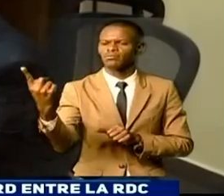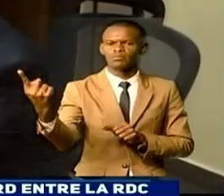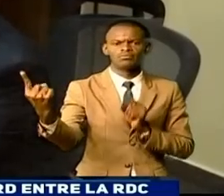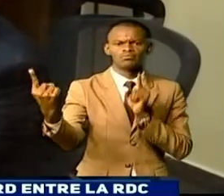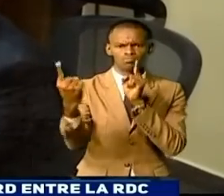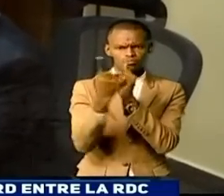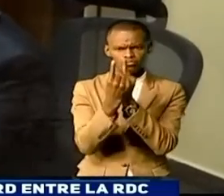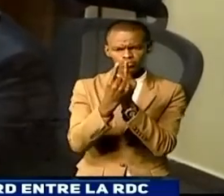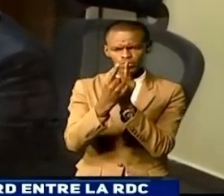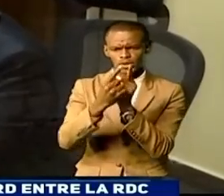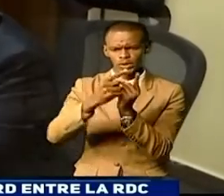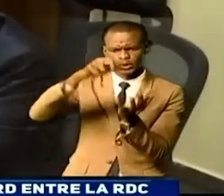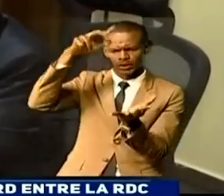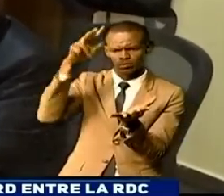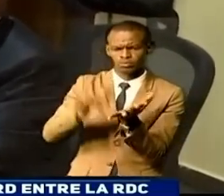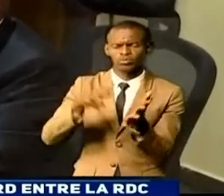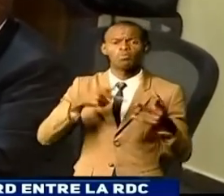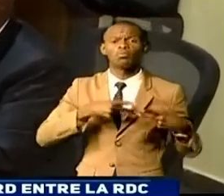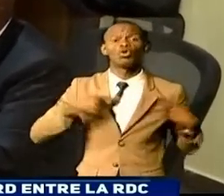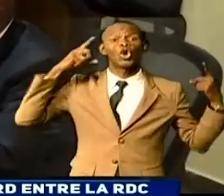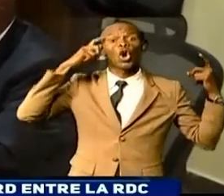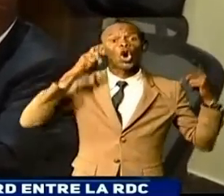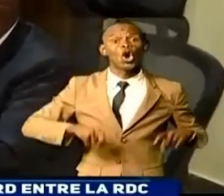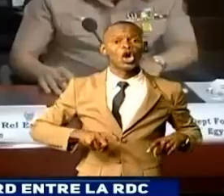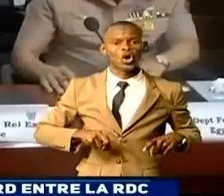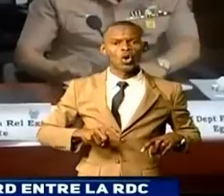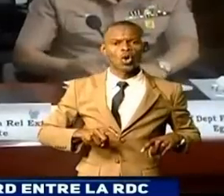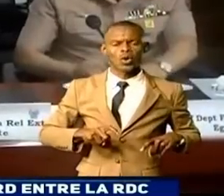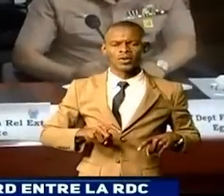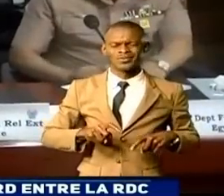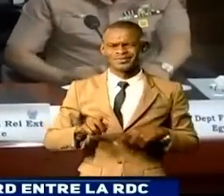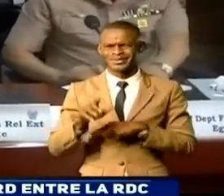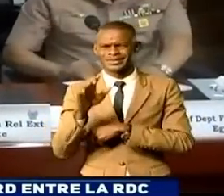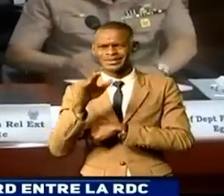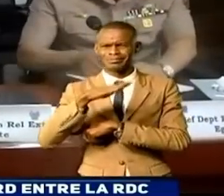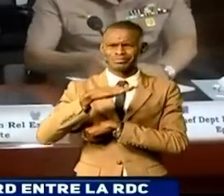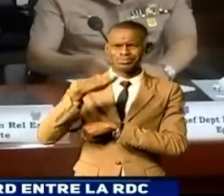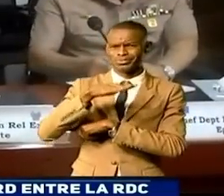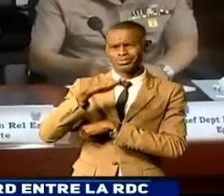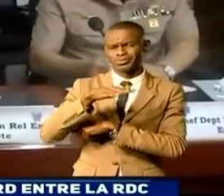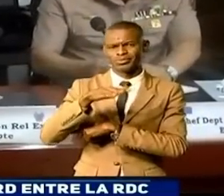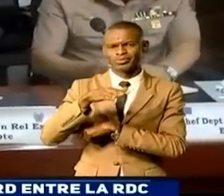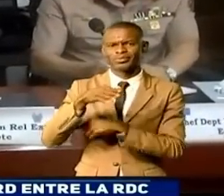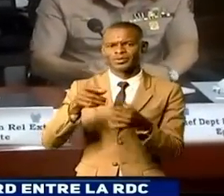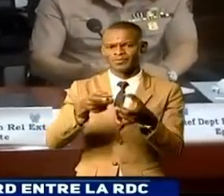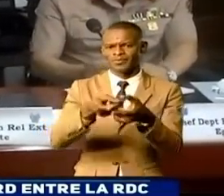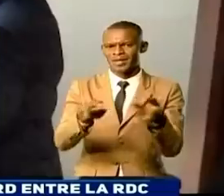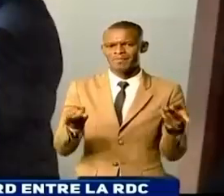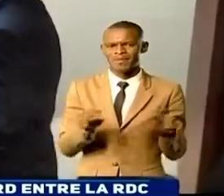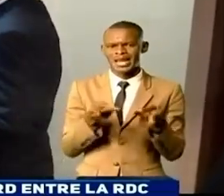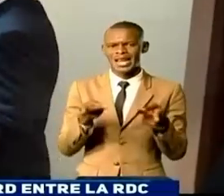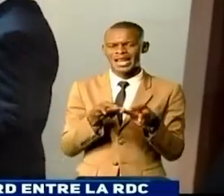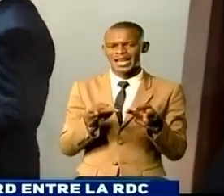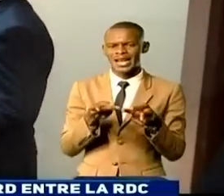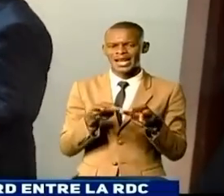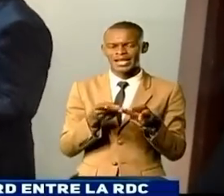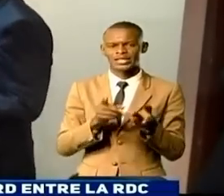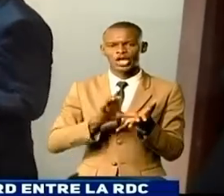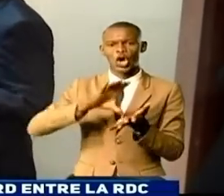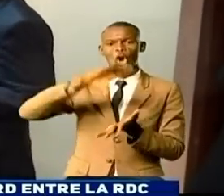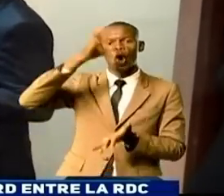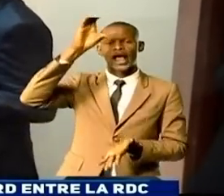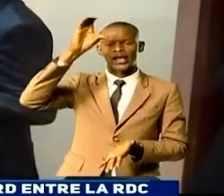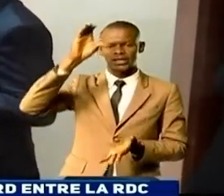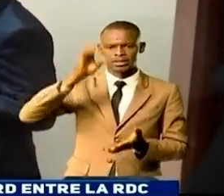nations sœurs. La cérémonie s'est déroulée en début d'après-midi au Collège de hautes études de stratégie et de défense CHESD